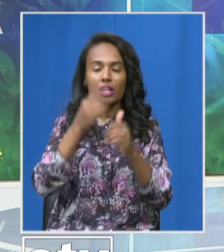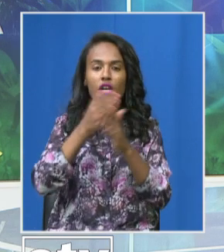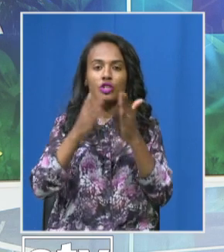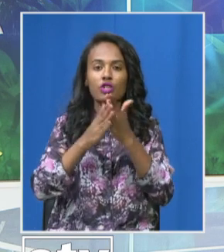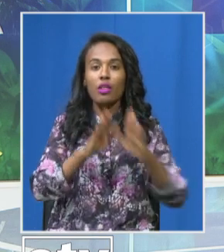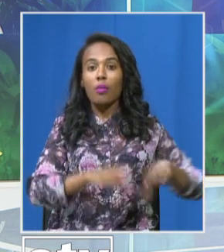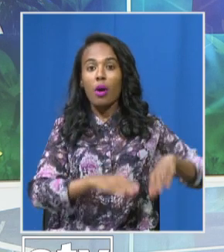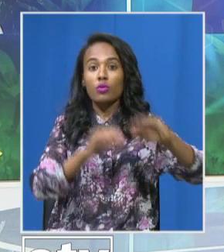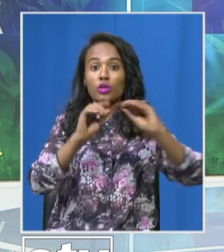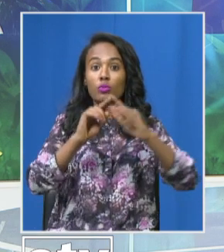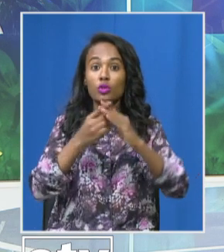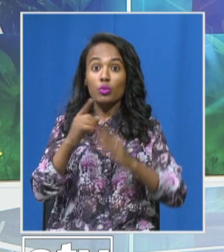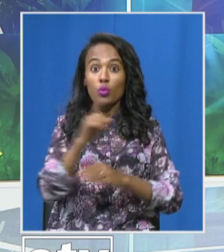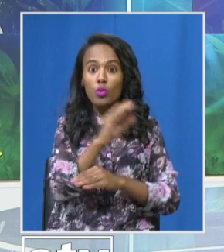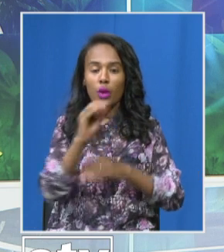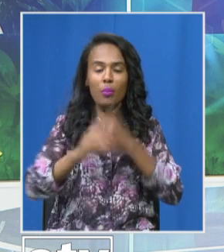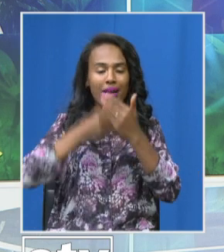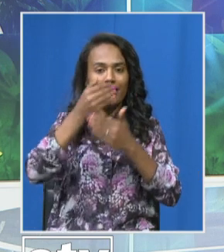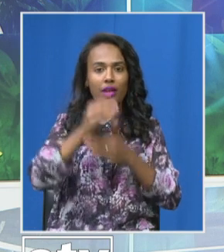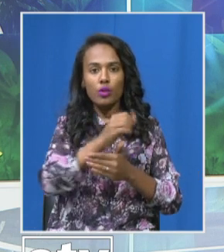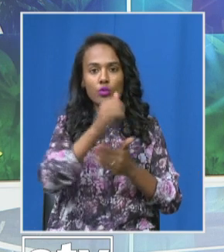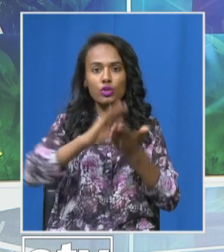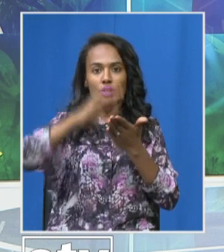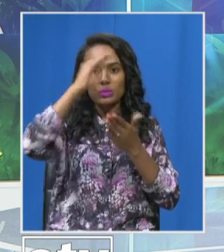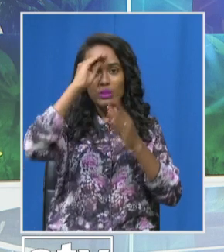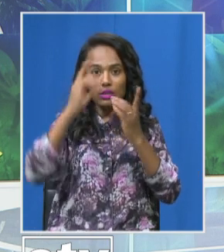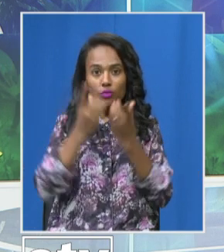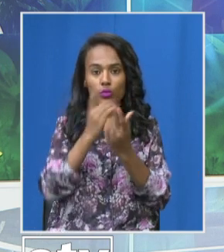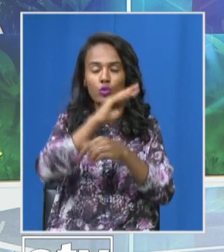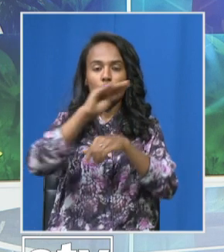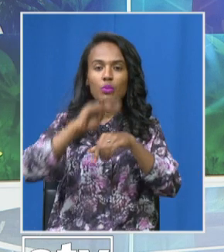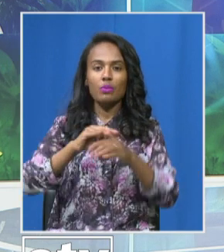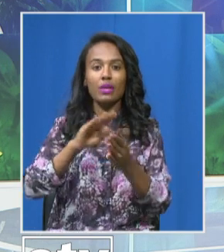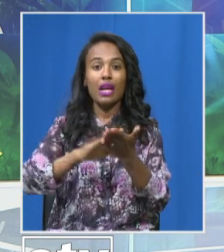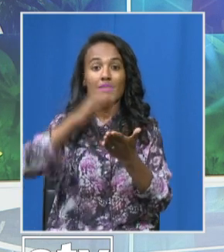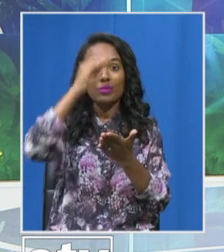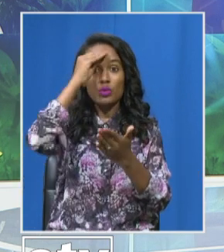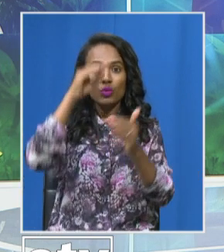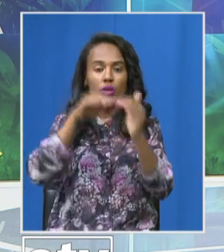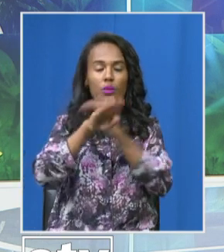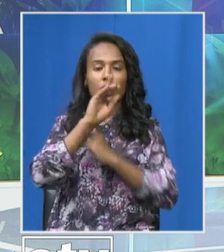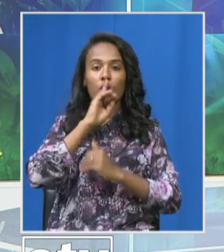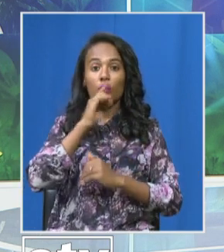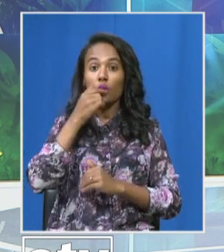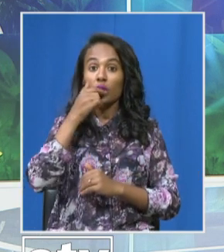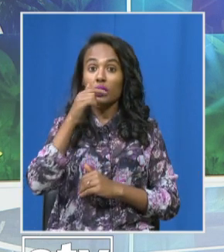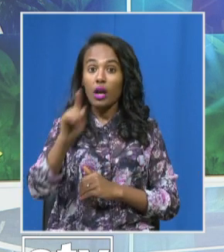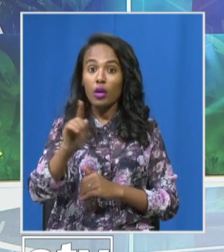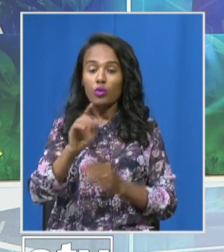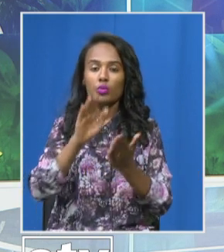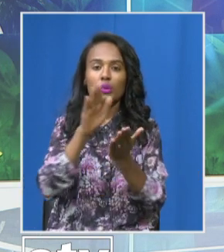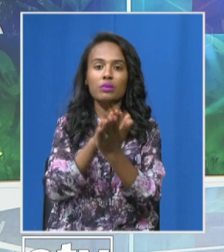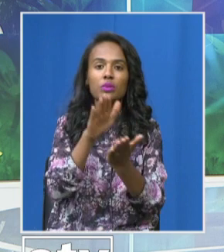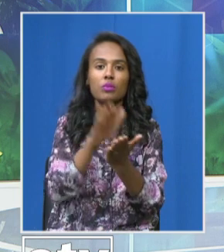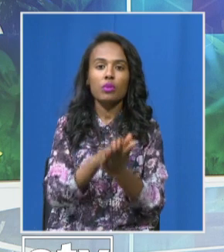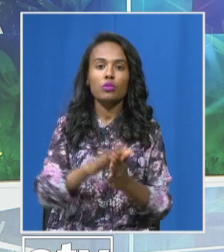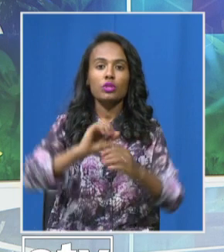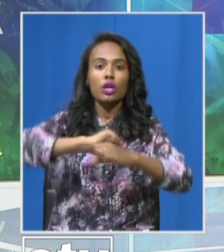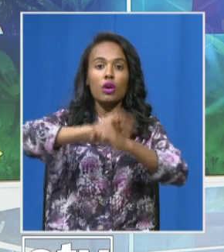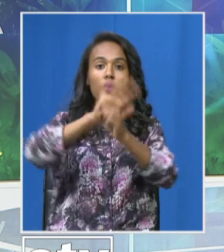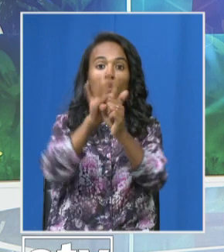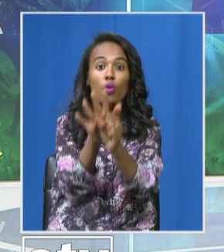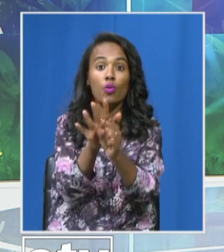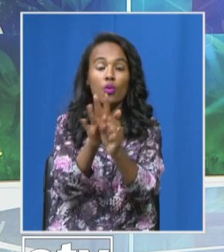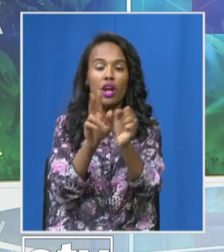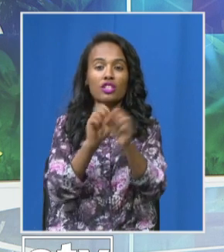ተማሪዎች የሚጀመር መሆኑንና በቀጣይ ደግሞ ሌሎች የትምህርት ክፍሎች ወደ መደበኛ ትምህርቱ እንደሚገቡ ነው የተናገሩት። በትምህርት ቤቶች የኮሮና ቫይረስ